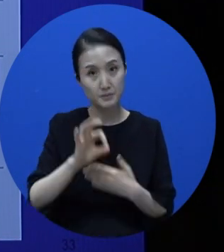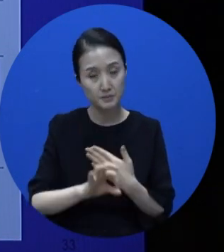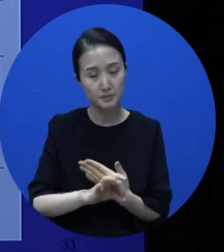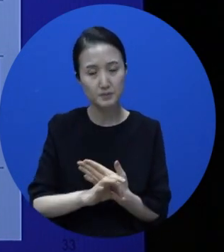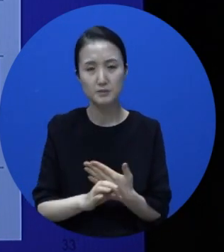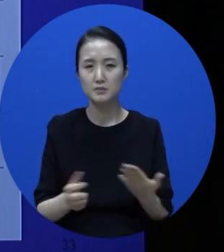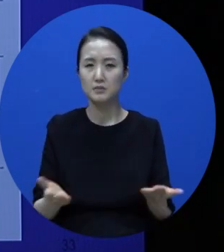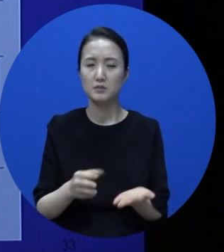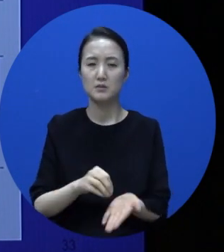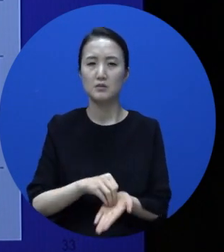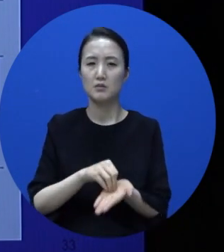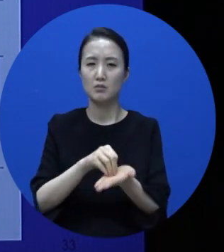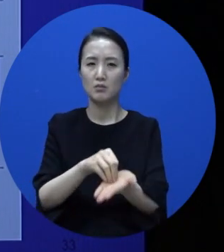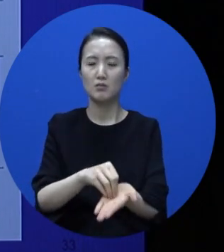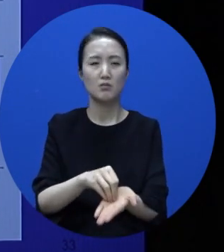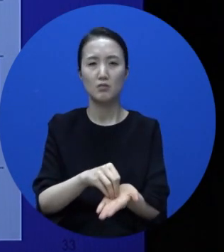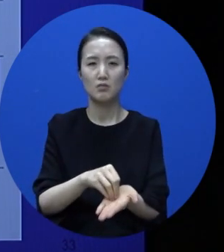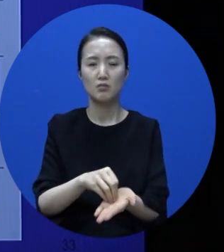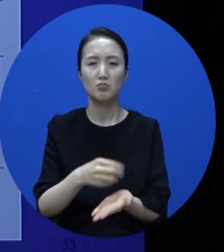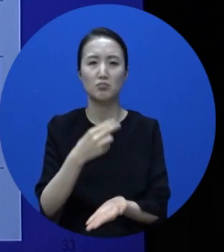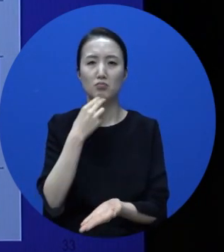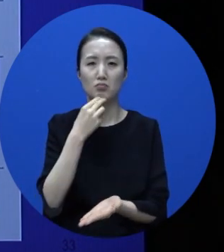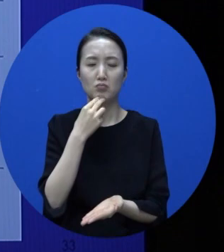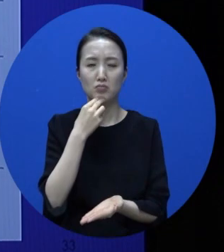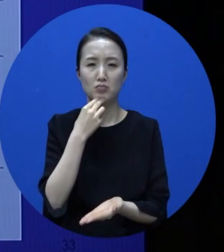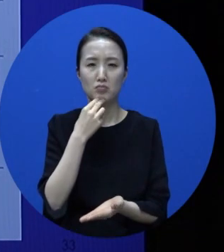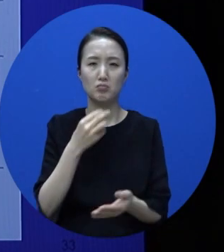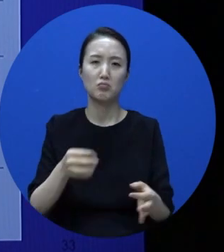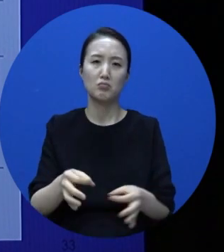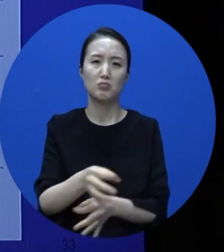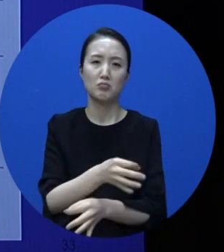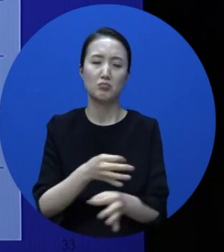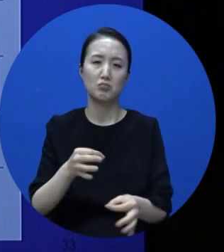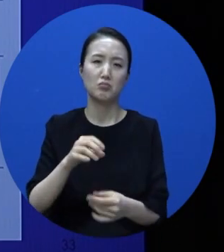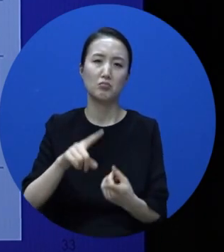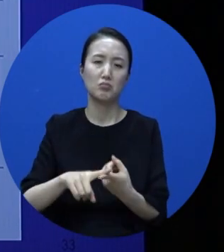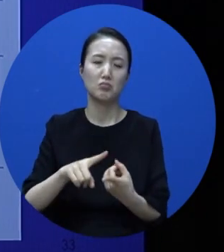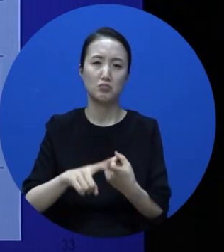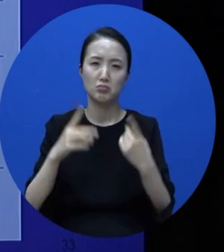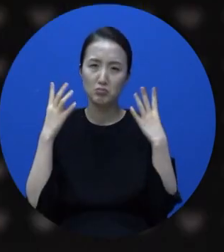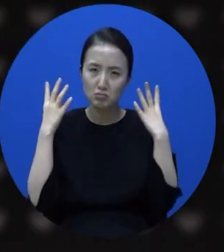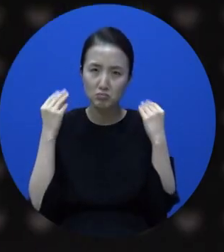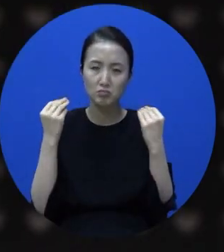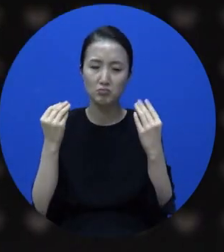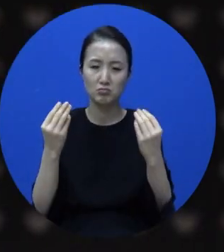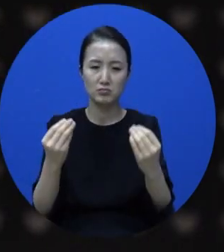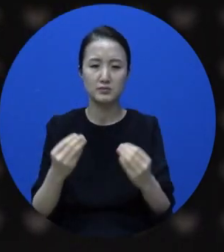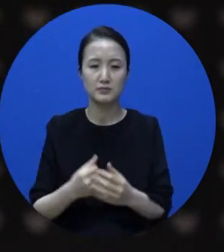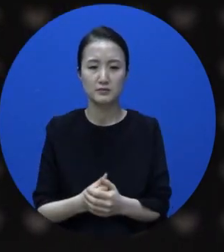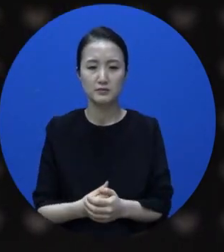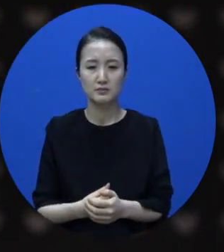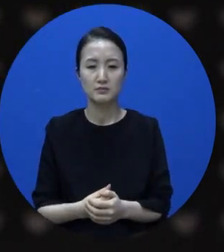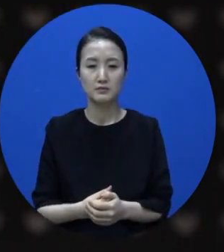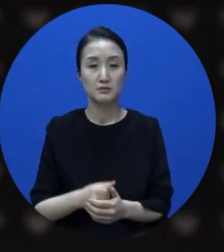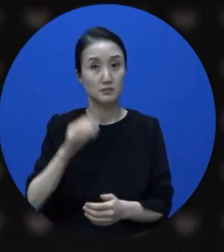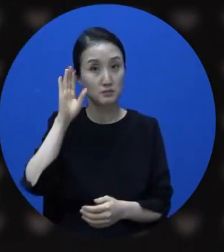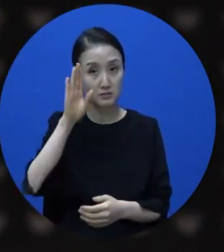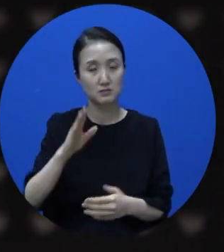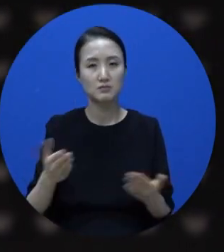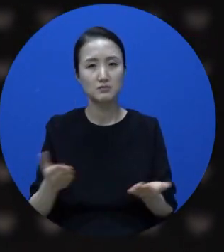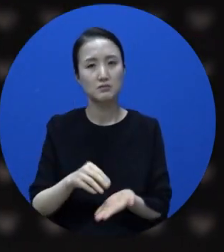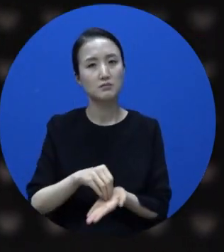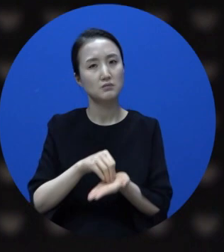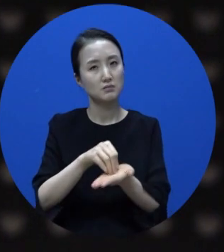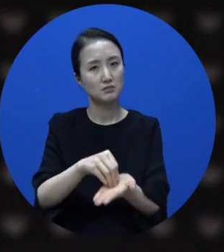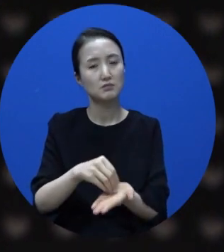가장 작습니다 고용 없는 경우죠 녀 투자가 이렇게 위축된 상황에서 는 단기적으로